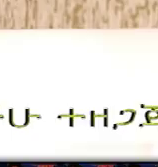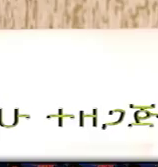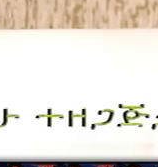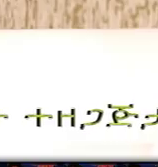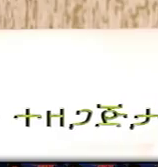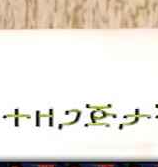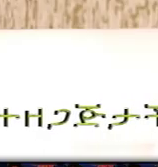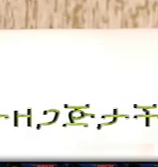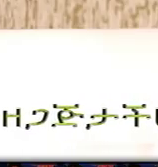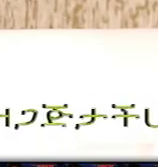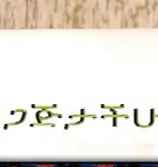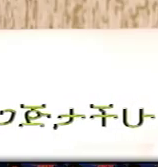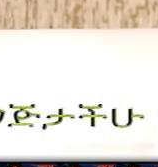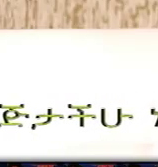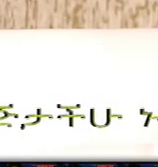ሃልዩ